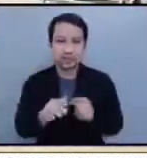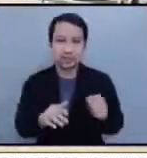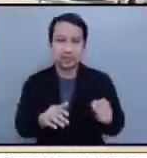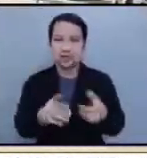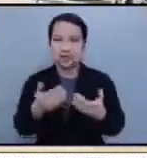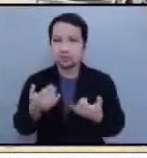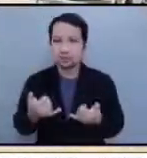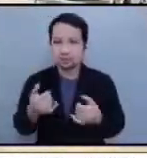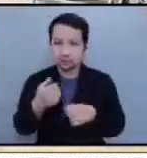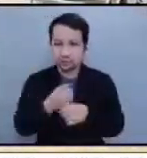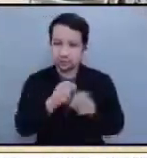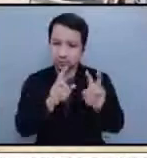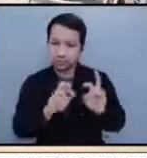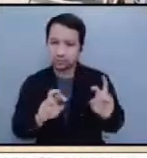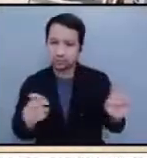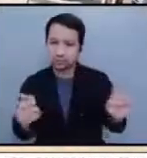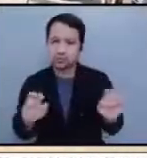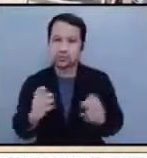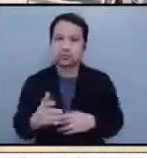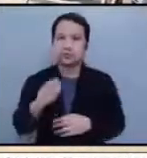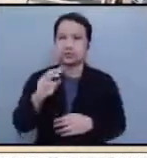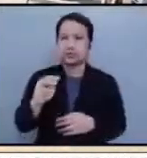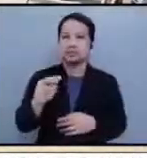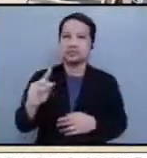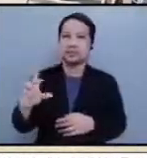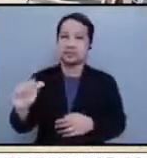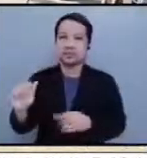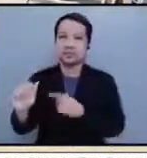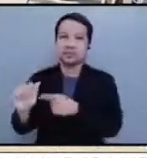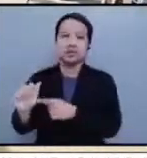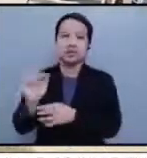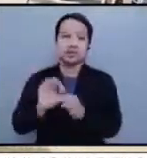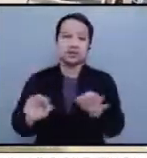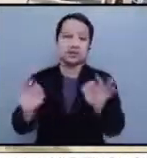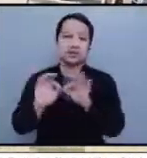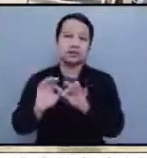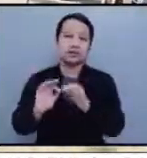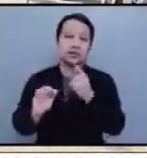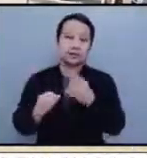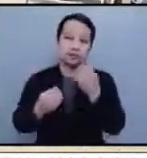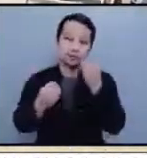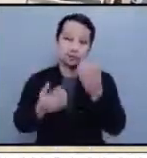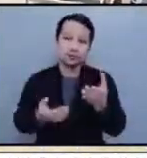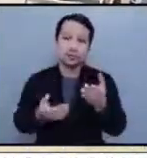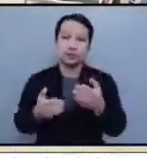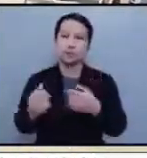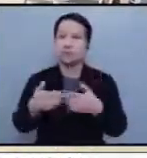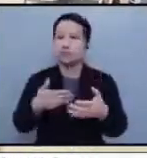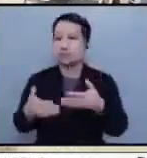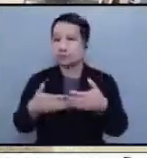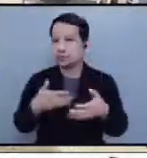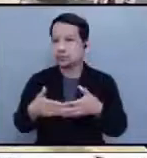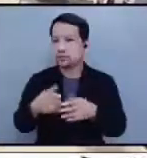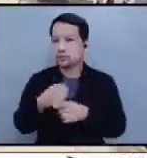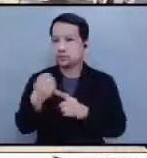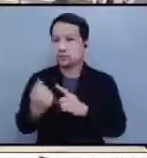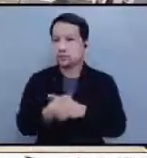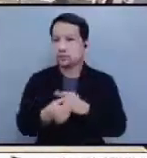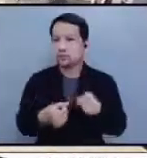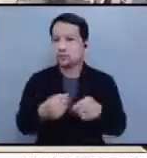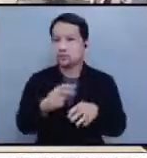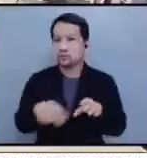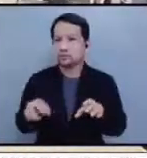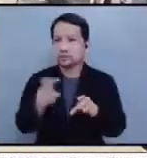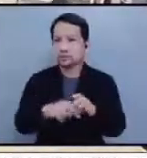ng inspeksyon ang Metropolitan Manila Development Authority o MMDA sa kung ano nga ba ang sitwasyon ng mga pasaherong